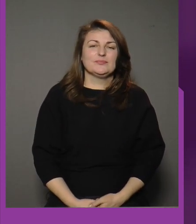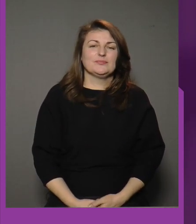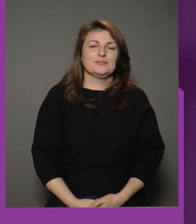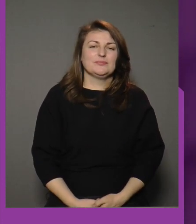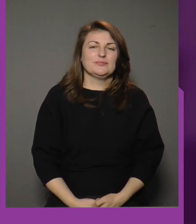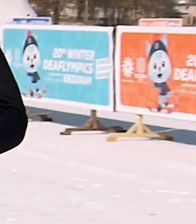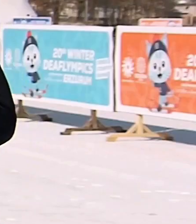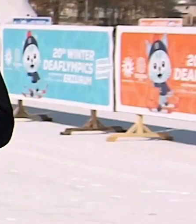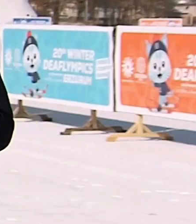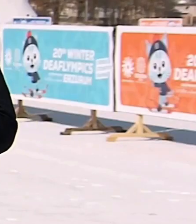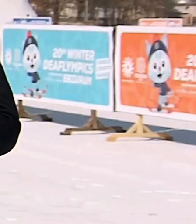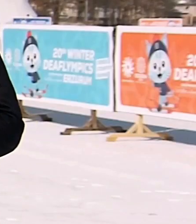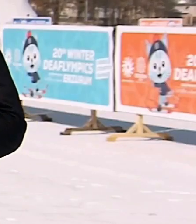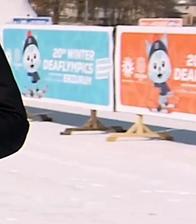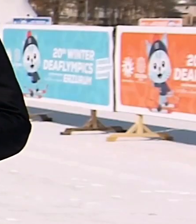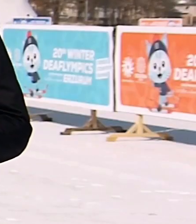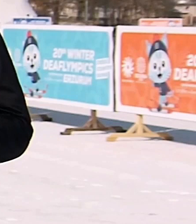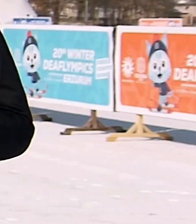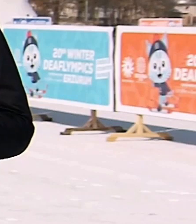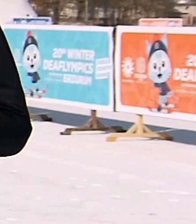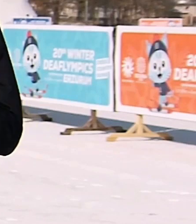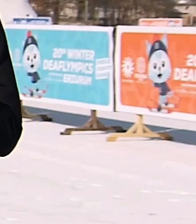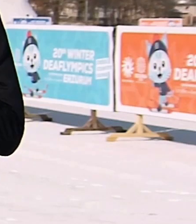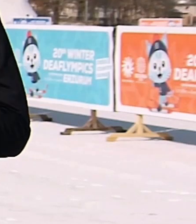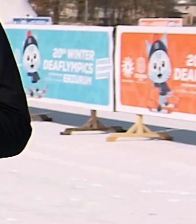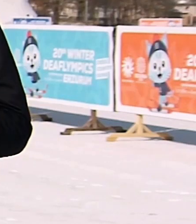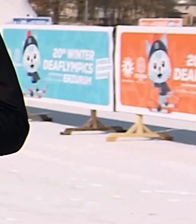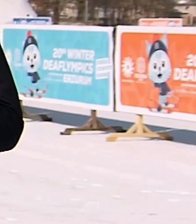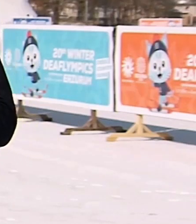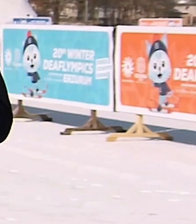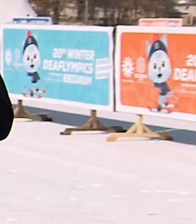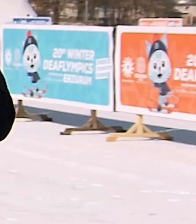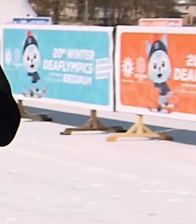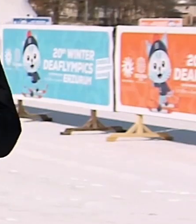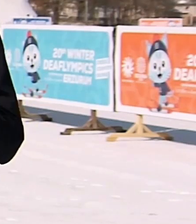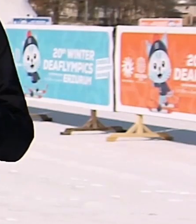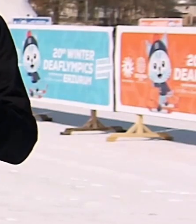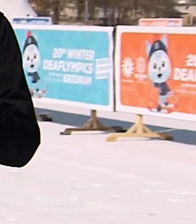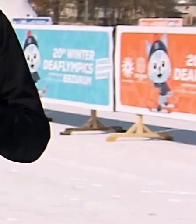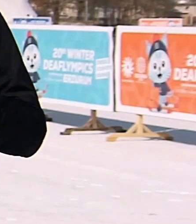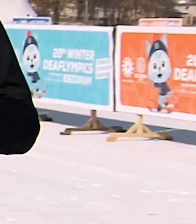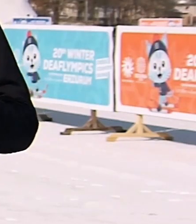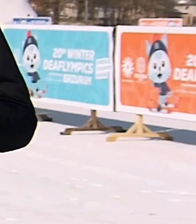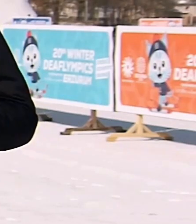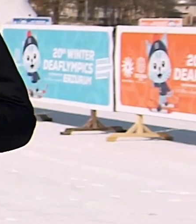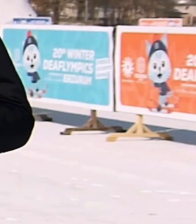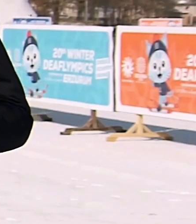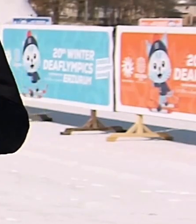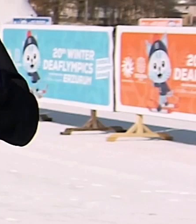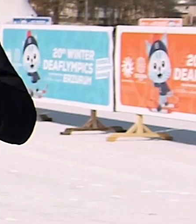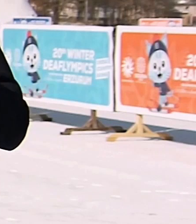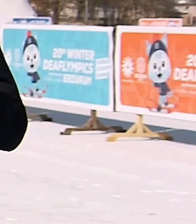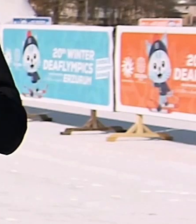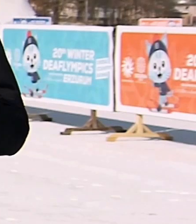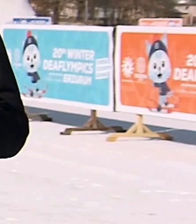Україна завжди на доброму рівні виступає, що гарне представництво, велика кількість спортсменів,